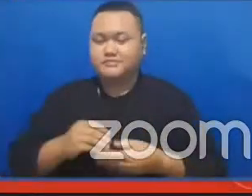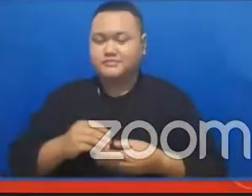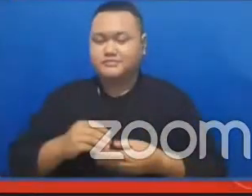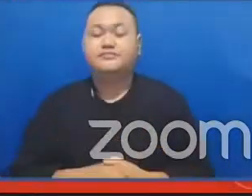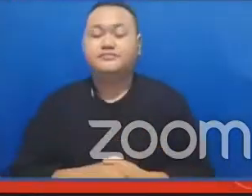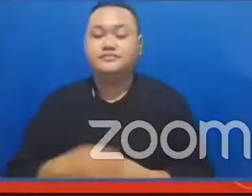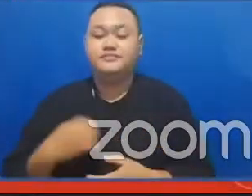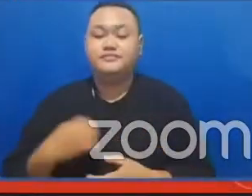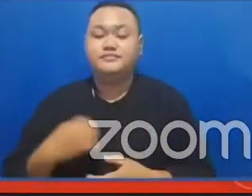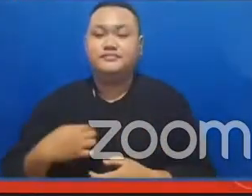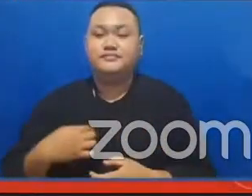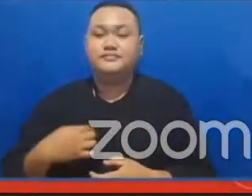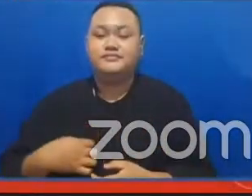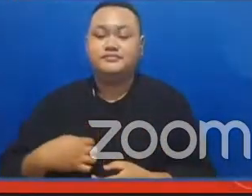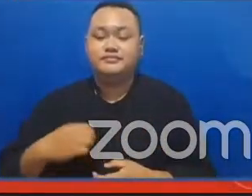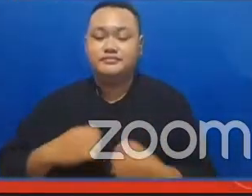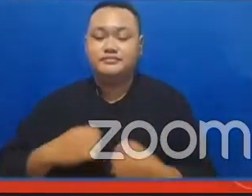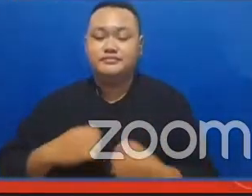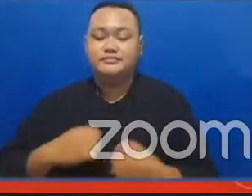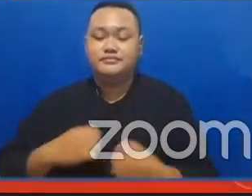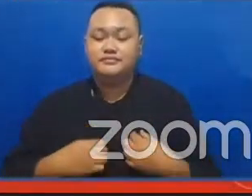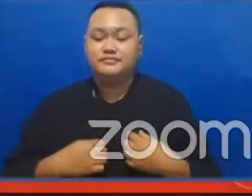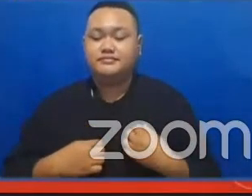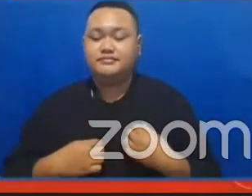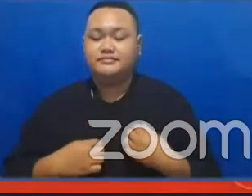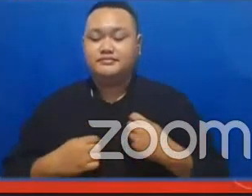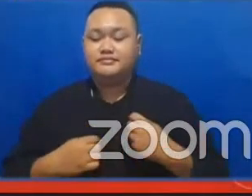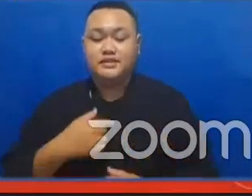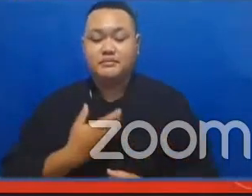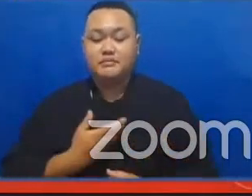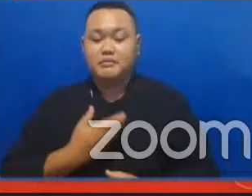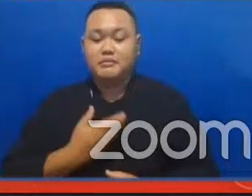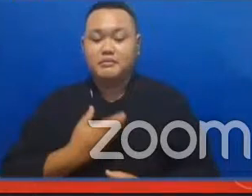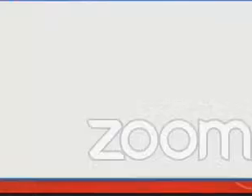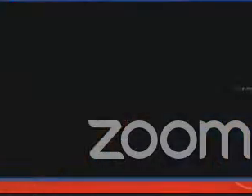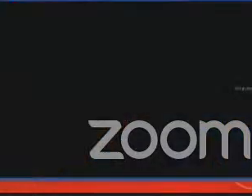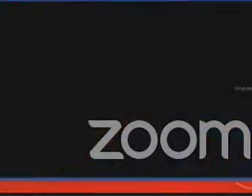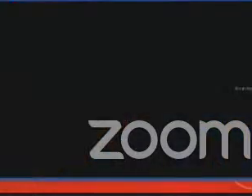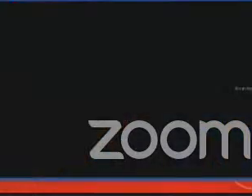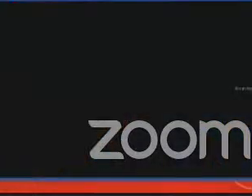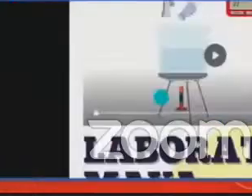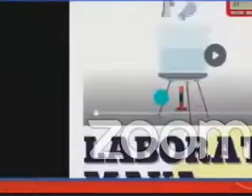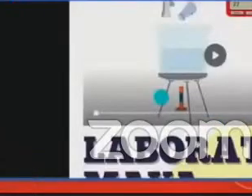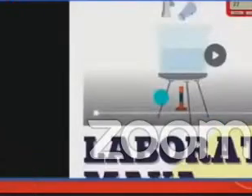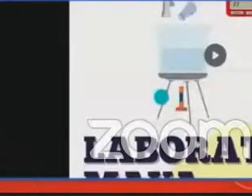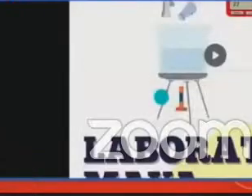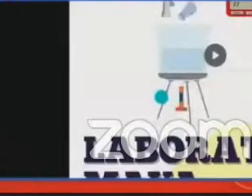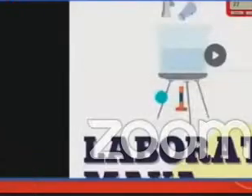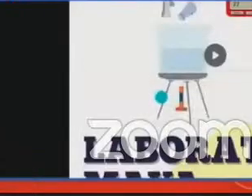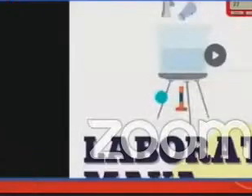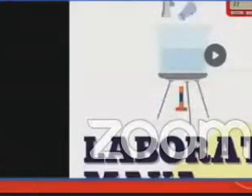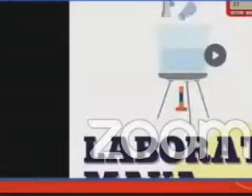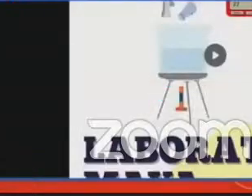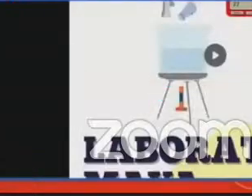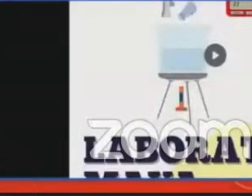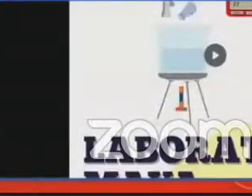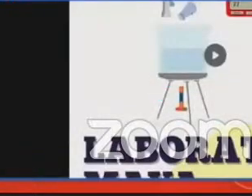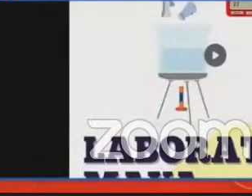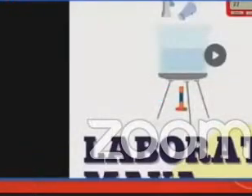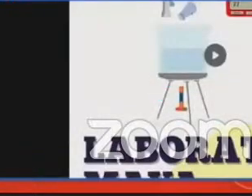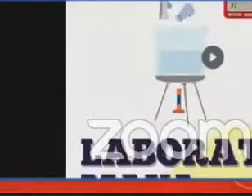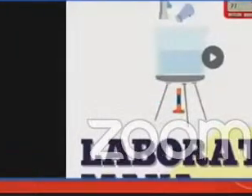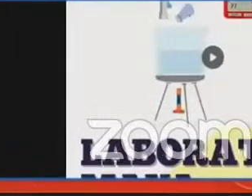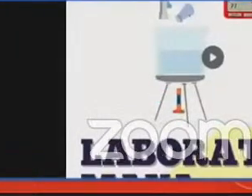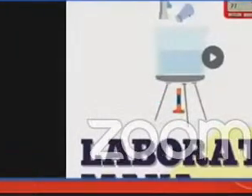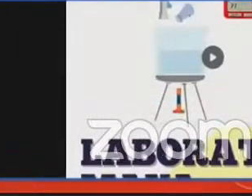saya. Dan saya mohon izin untuk share screen terlebih dahulu. Silakan, Pak. Iya,